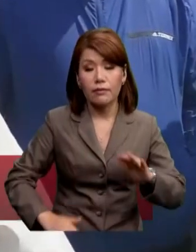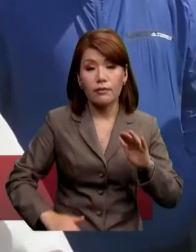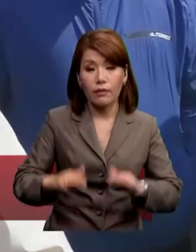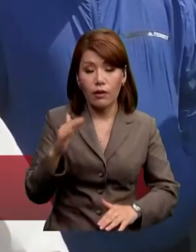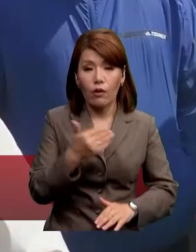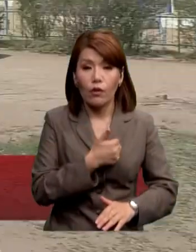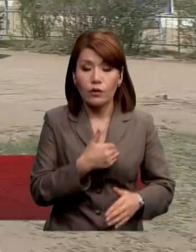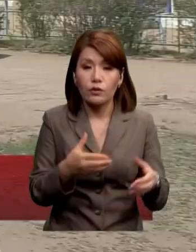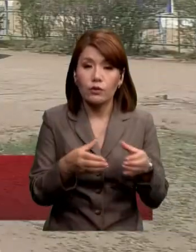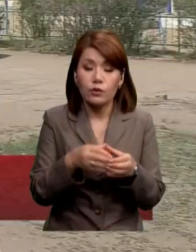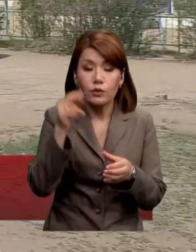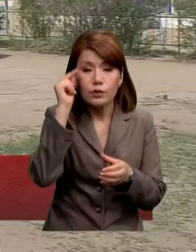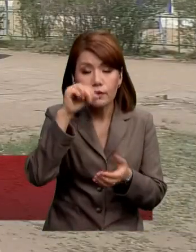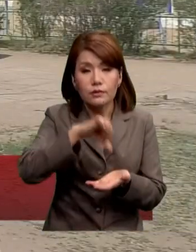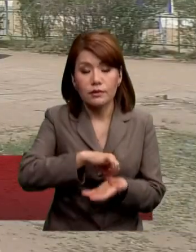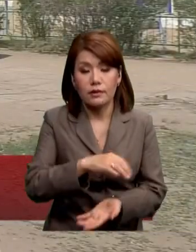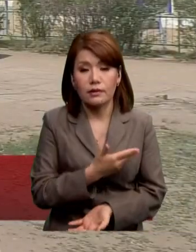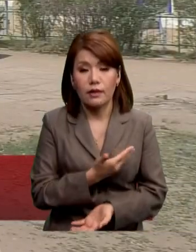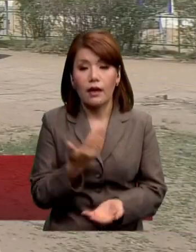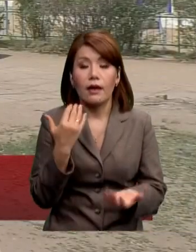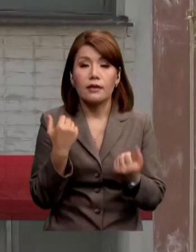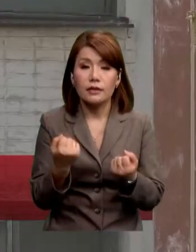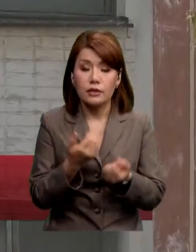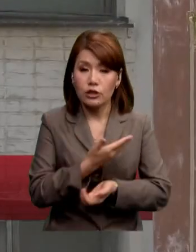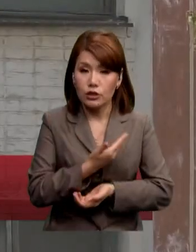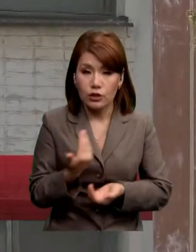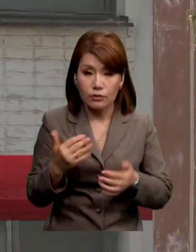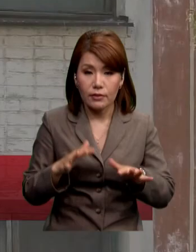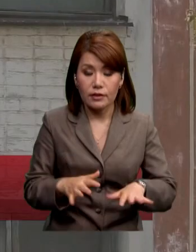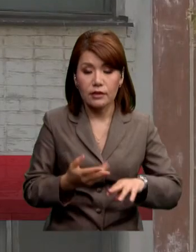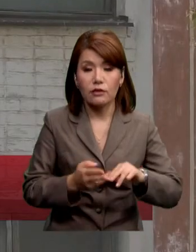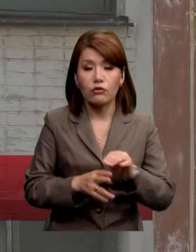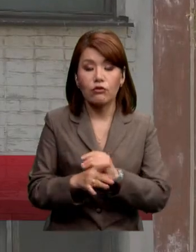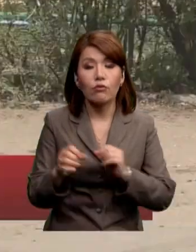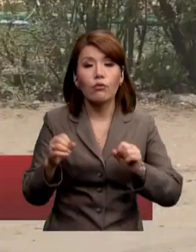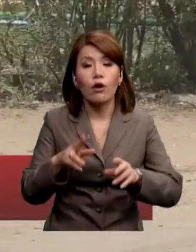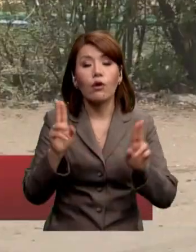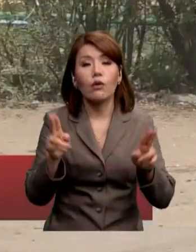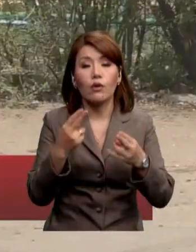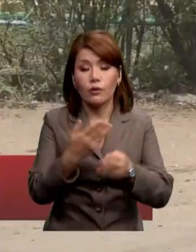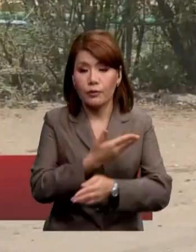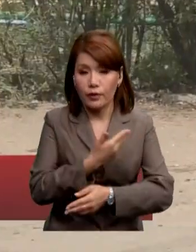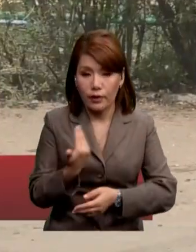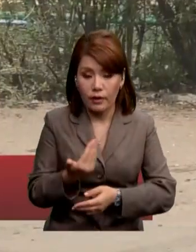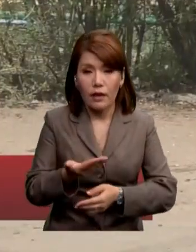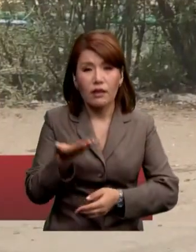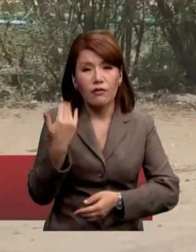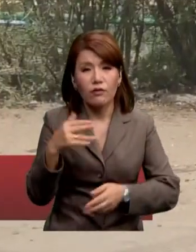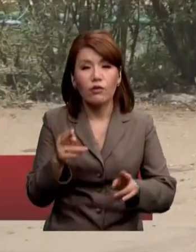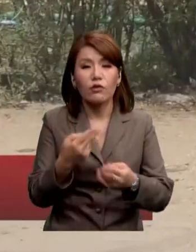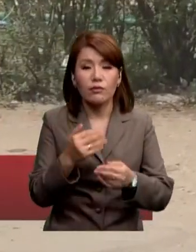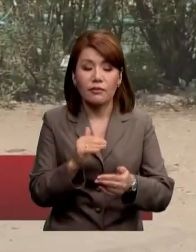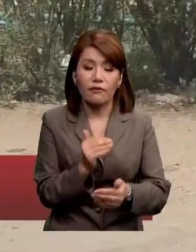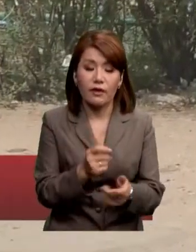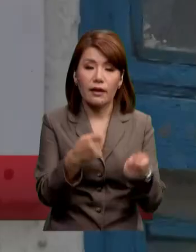секцияға қатысқысы келеді. Спорт кешенін айтпағанда ауылдың жастары бос уақытында бас қосатын мәдениет үйі жоқ. Кезіндегі клуб ғимараты